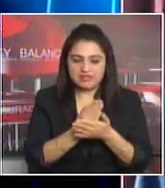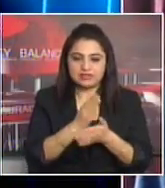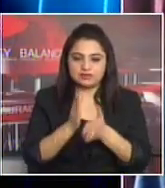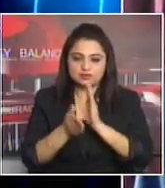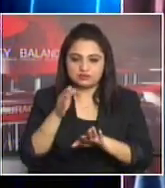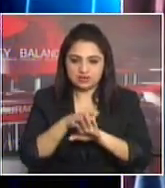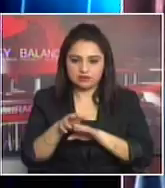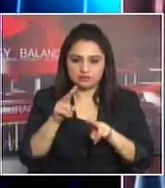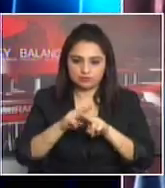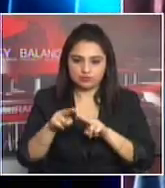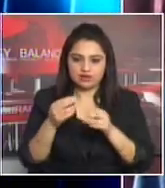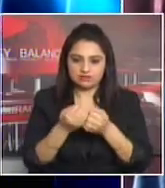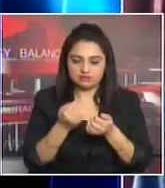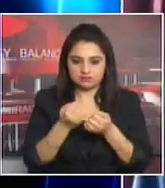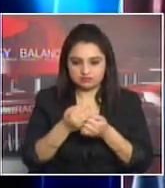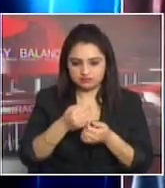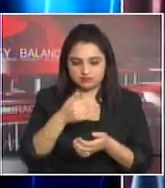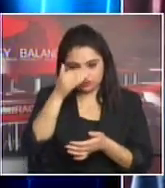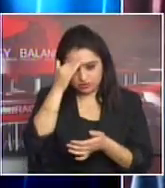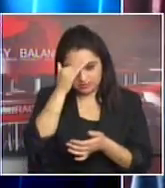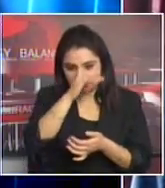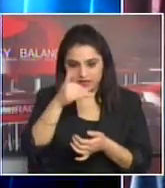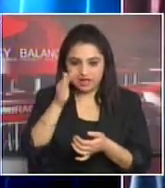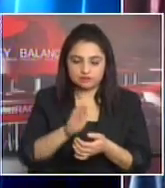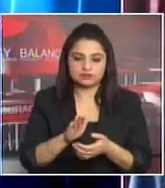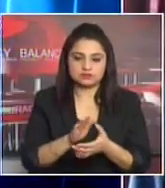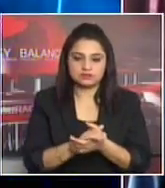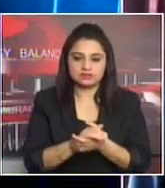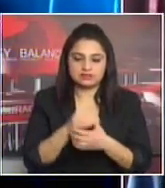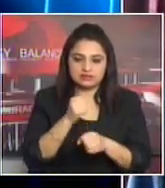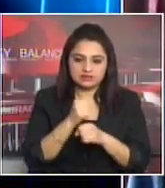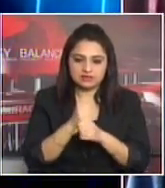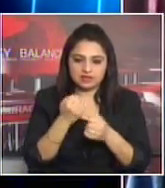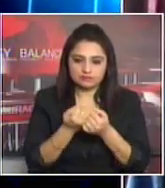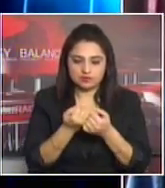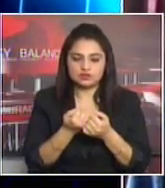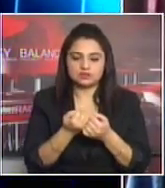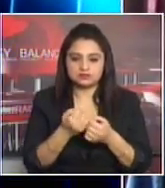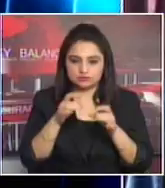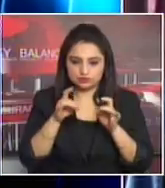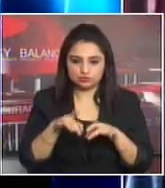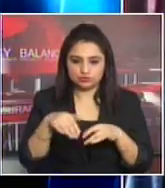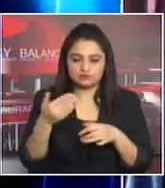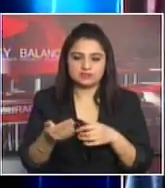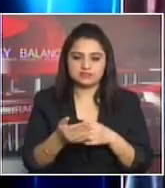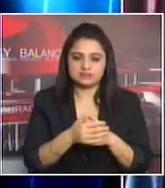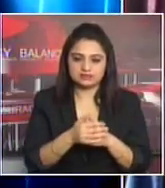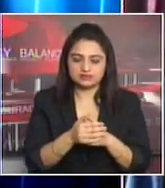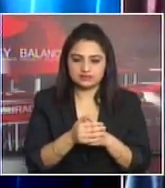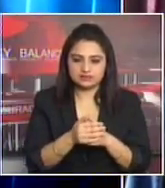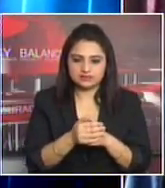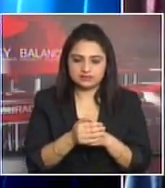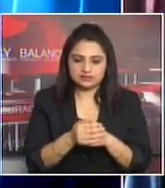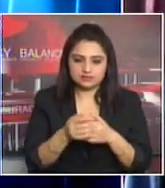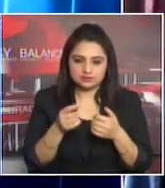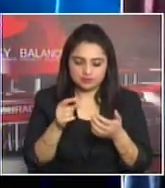हामीले कार्यादेश दिनलाई समेत समस्या भएको छ। अब उसले काम गर्न थालेपछि त फेरि बिल भुक्तानीको